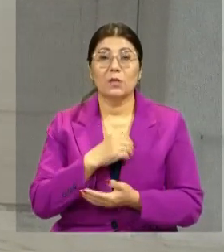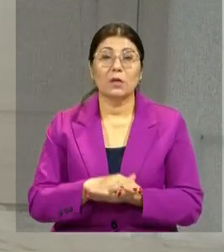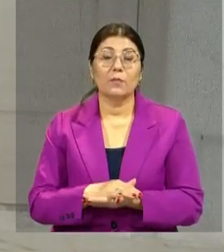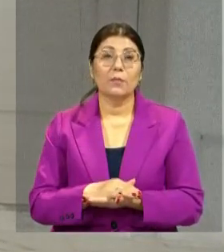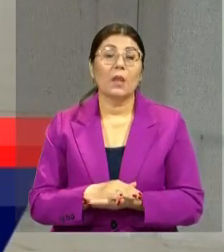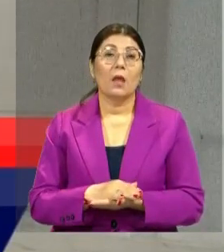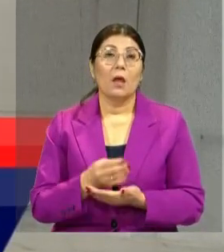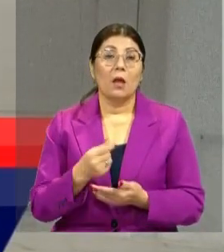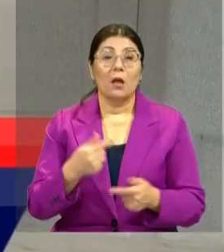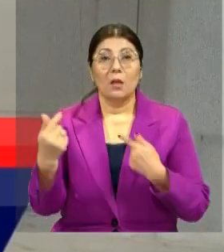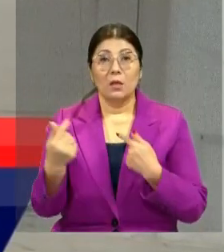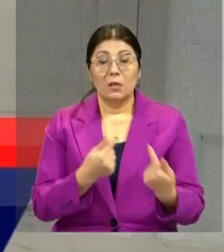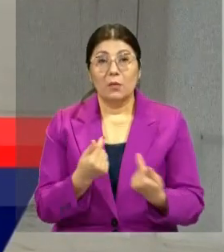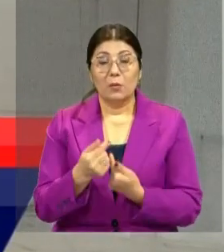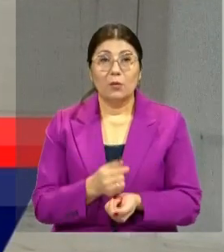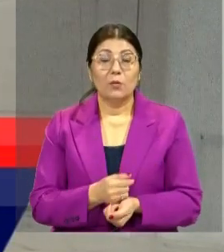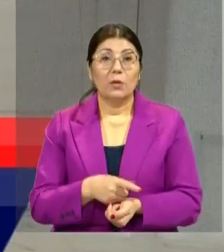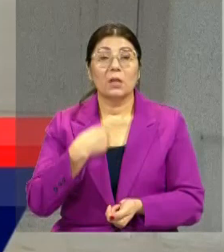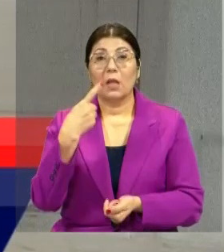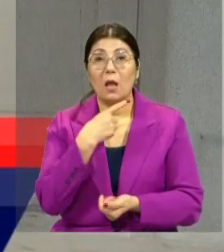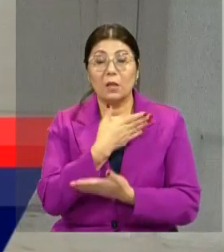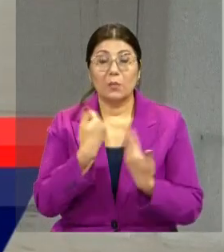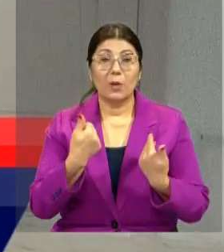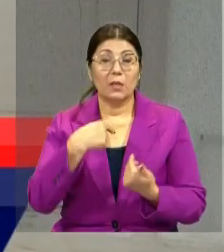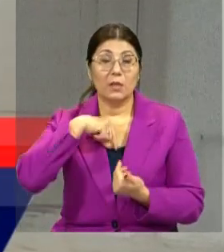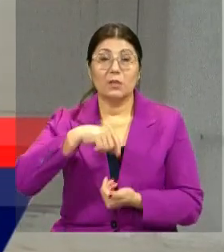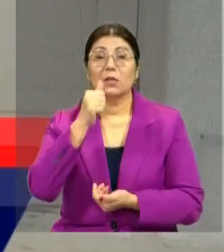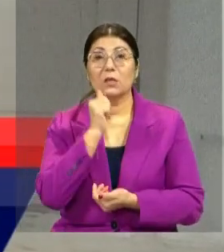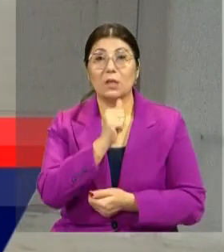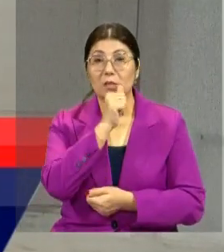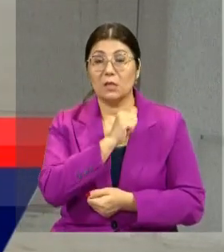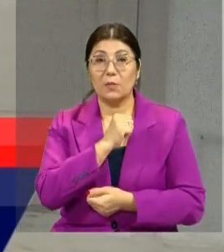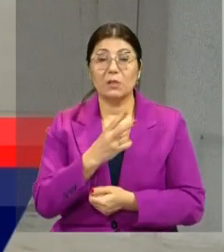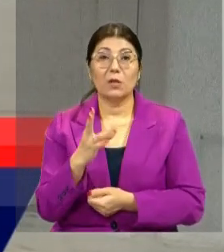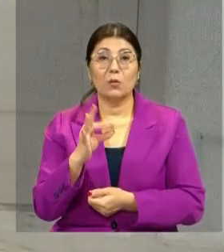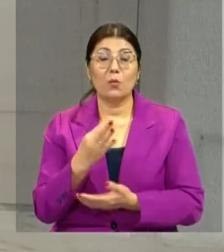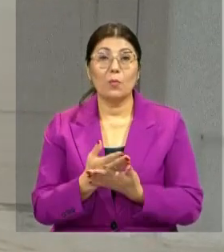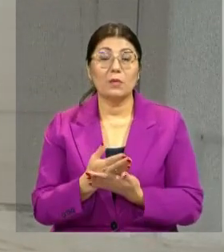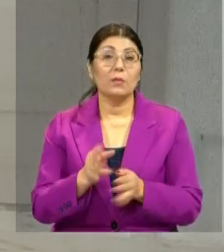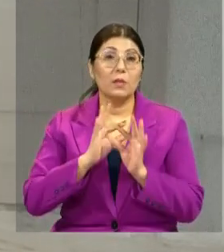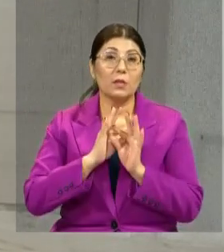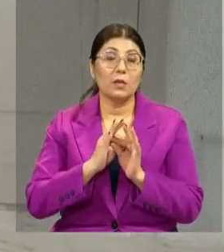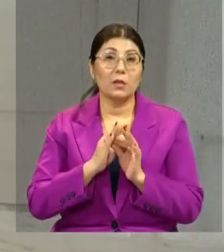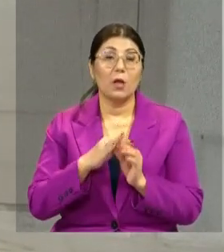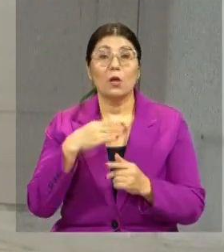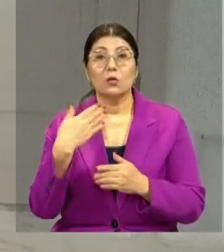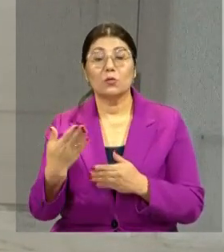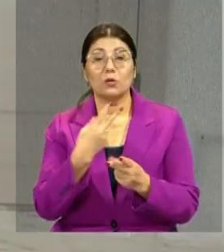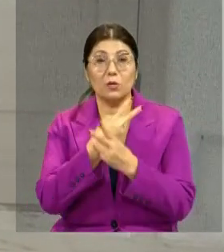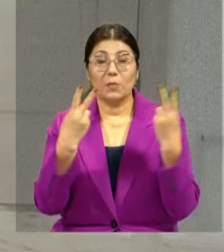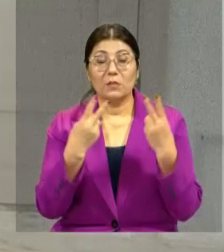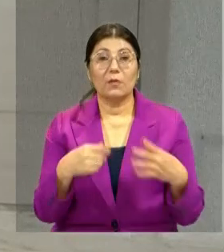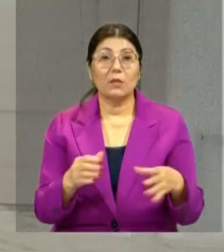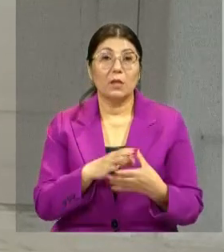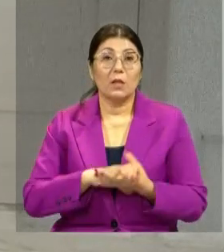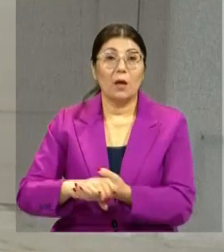жәбір көріп жүргендігін айтпайды, іштей жасырады. Тіпті сырт көзге керемет отбасы, тату тәтті